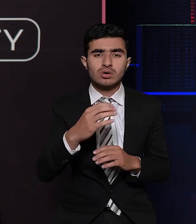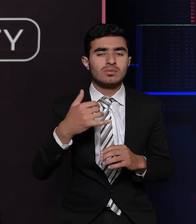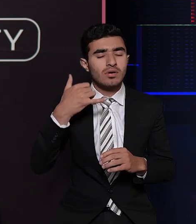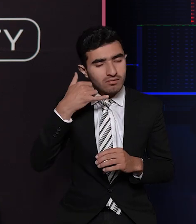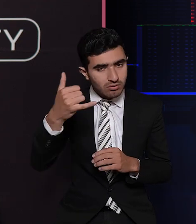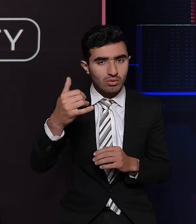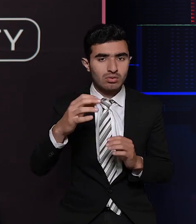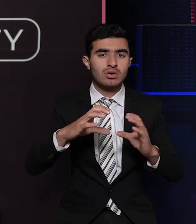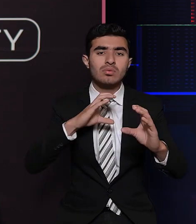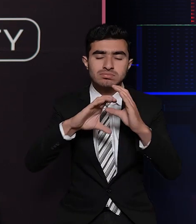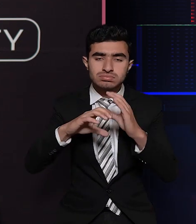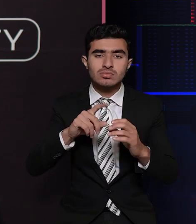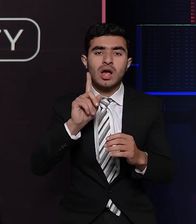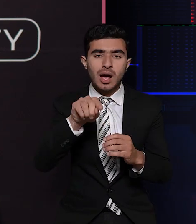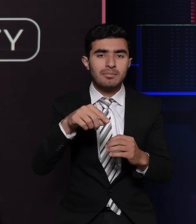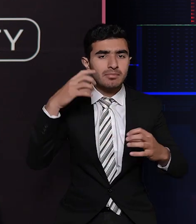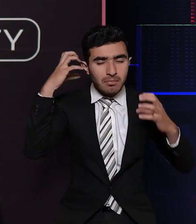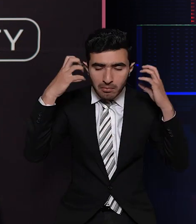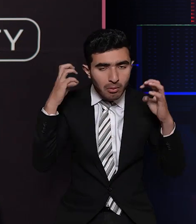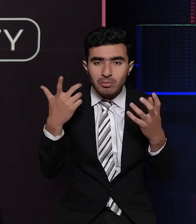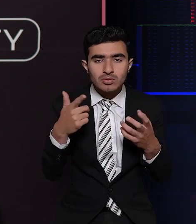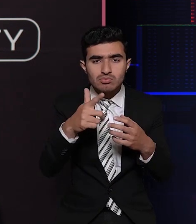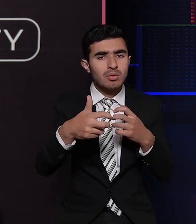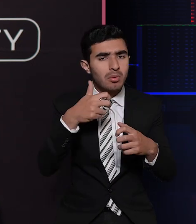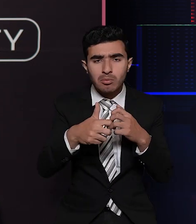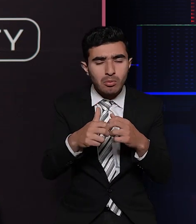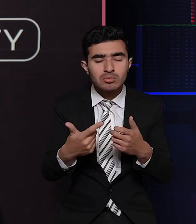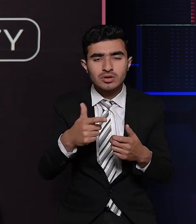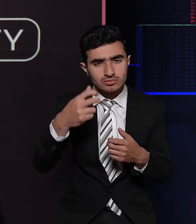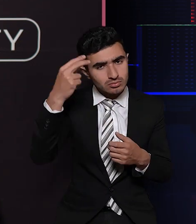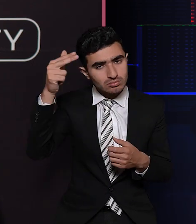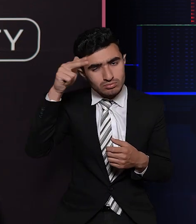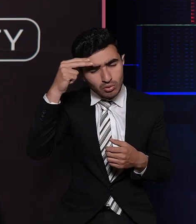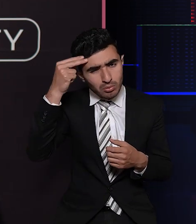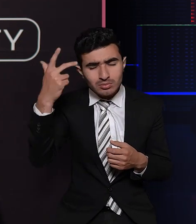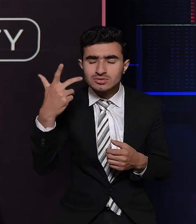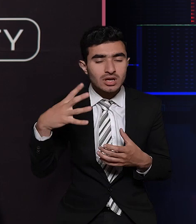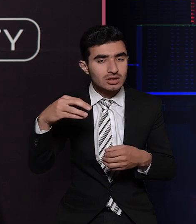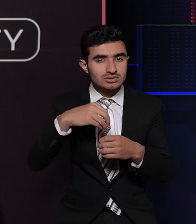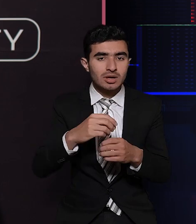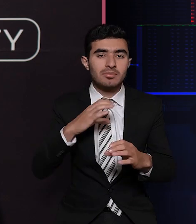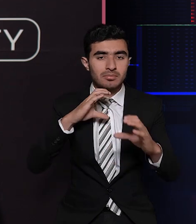دکھ کیا ہے, آپ کا درد کیا ہے. یہ آپ کے سٹریس کو دور کرنے میں آپ کی مدد کرے گا.